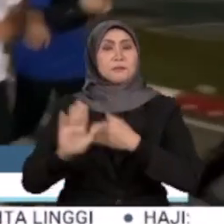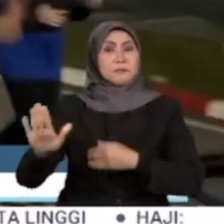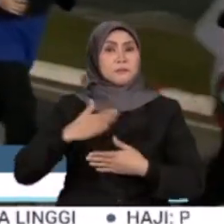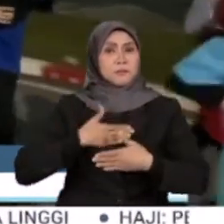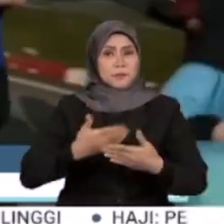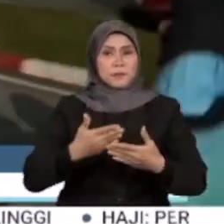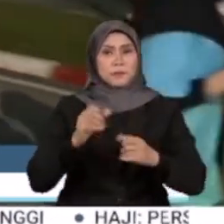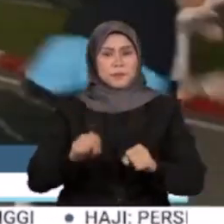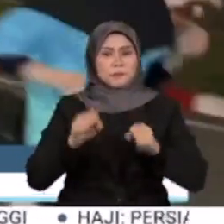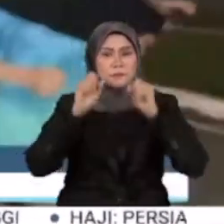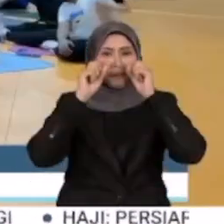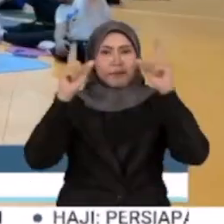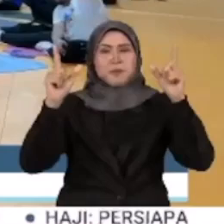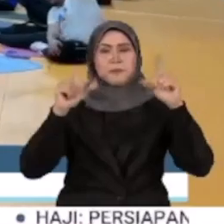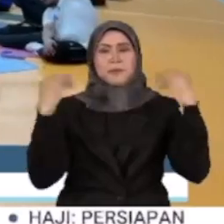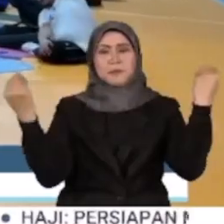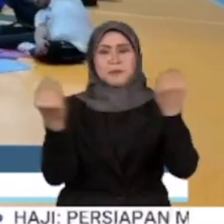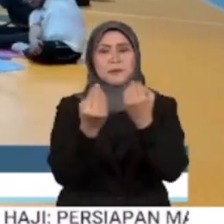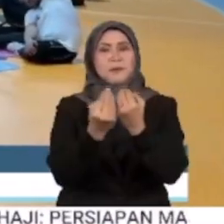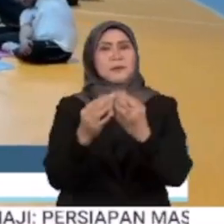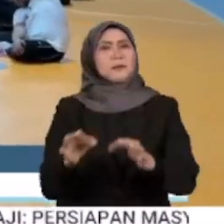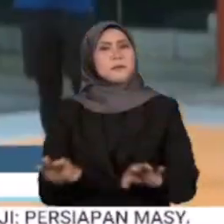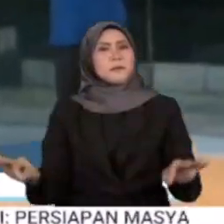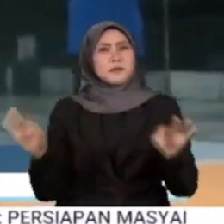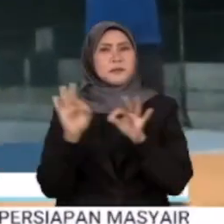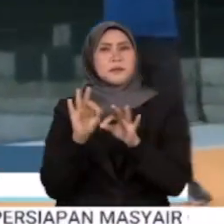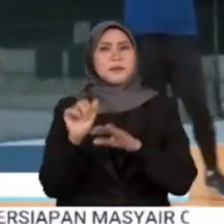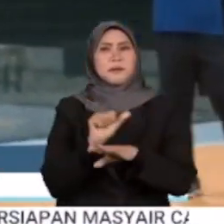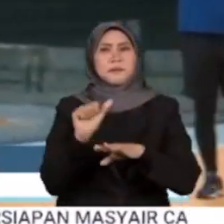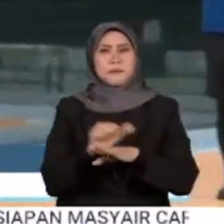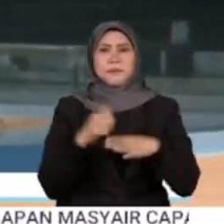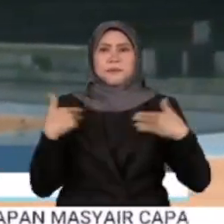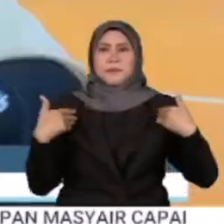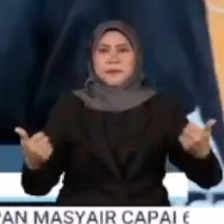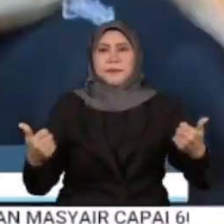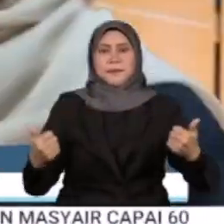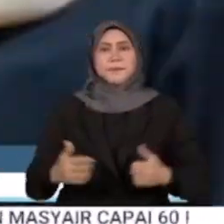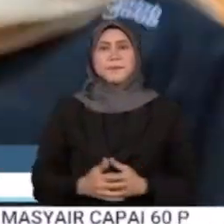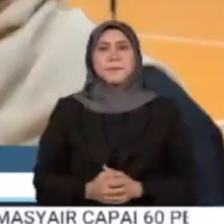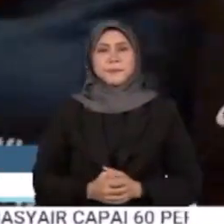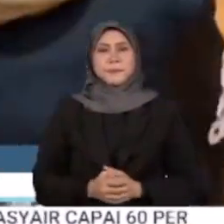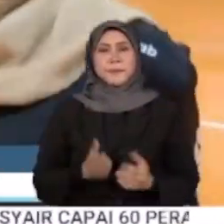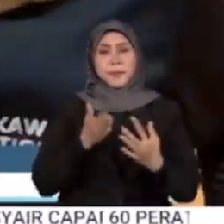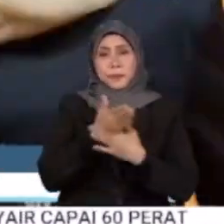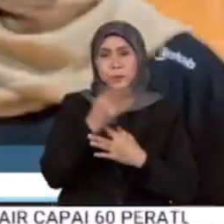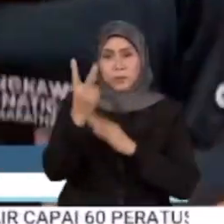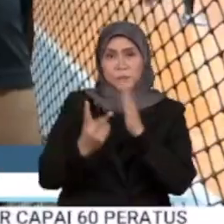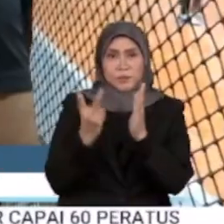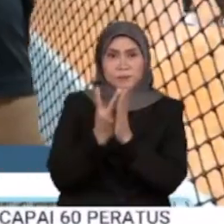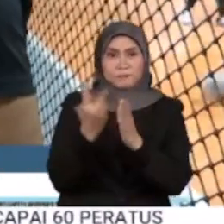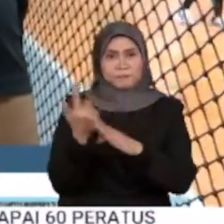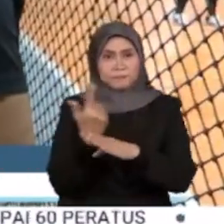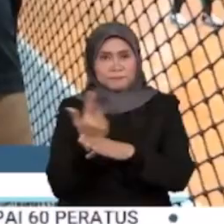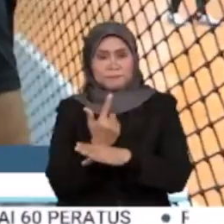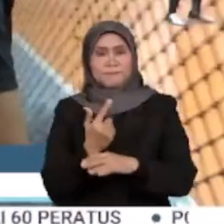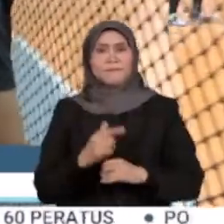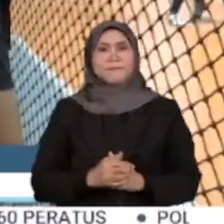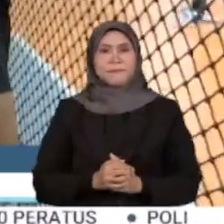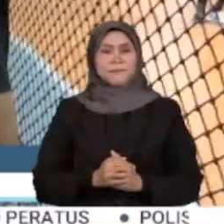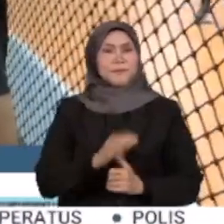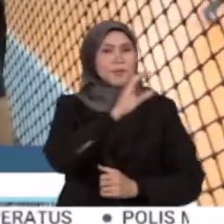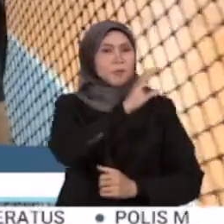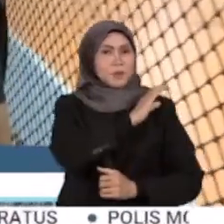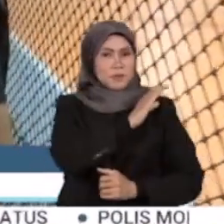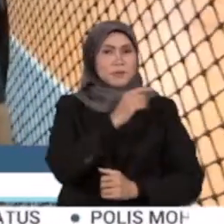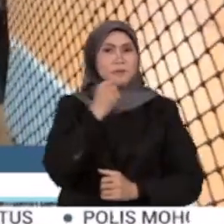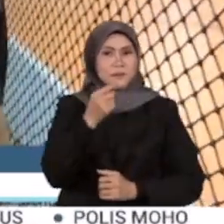untuk meningkatkan kesedaran masyarakat tentang pentingnya mengamalkan gaya hidup sihat menerusi 2 jam latihan. Menurut